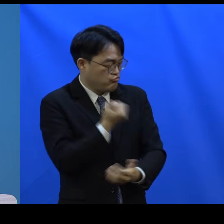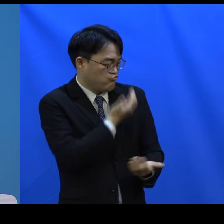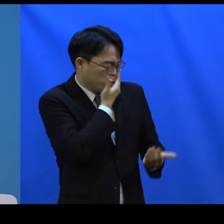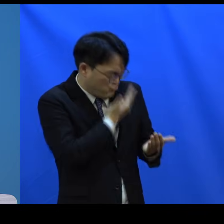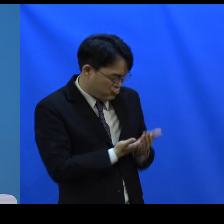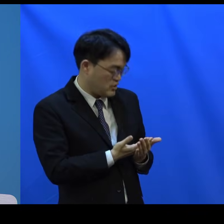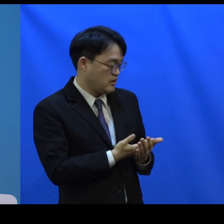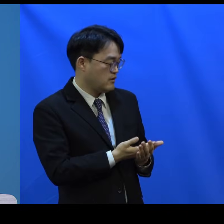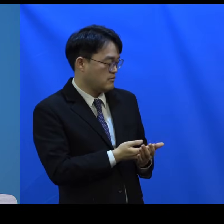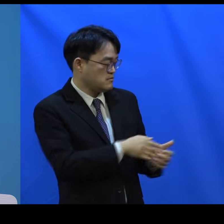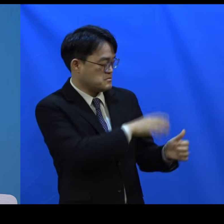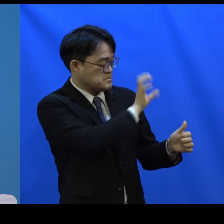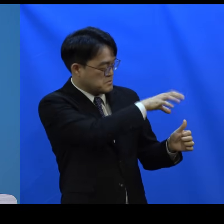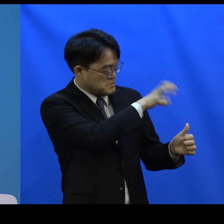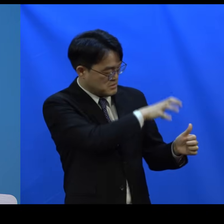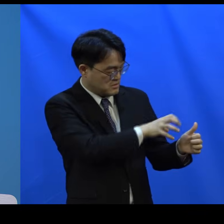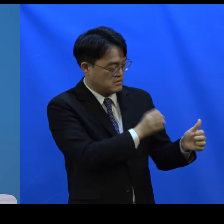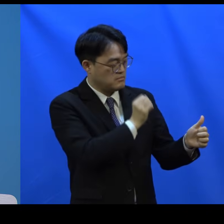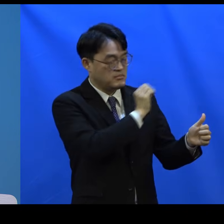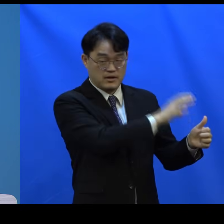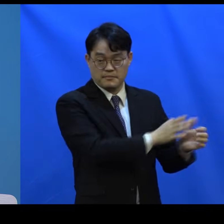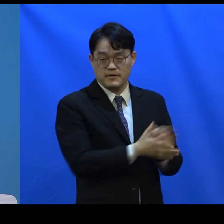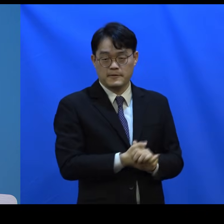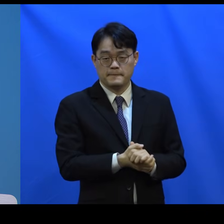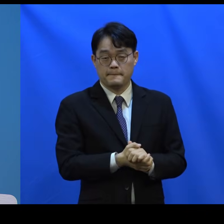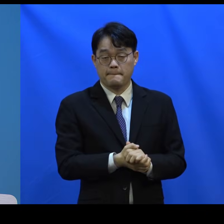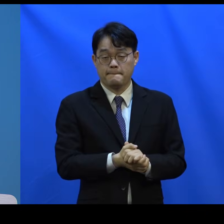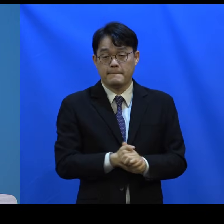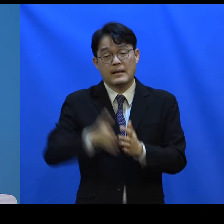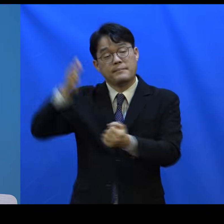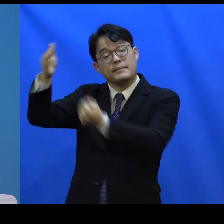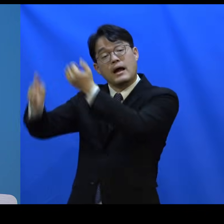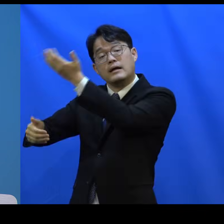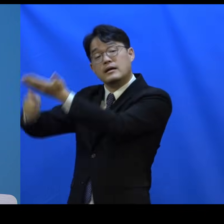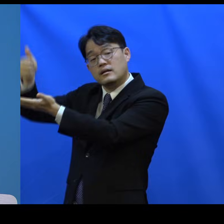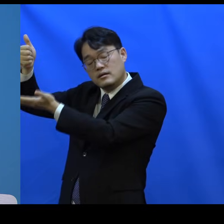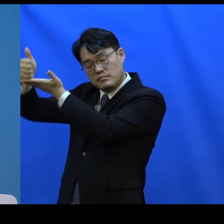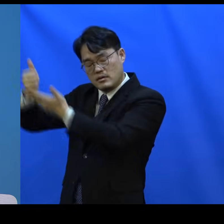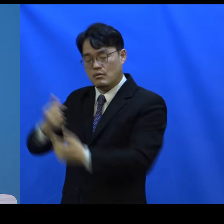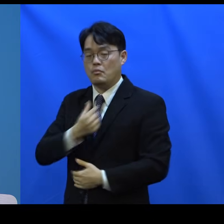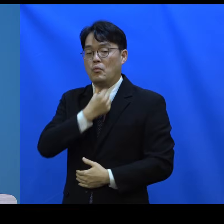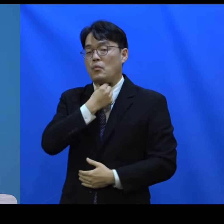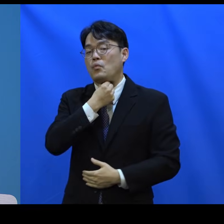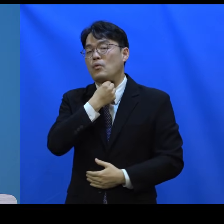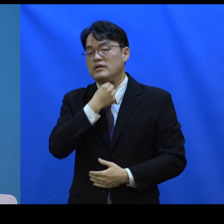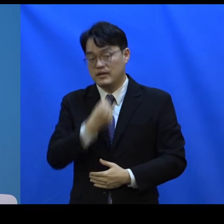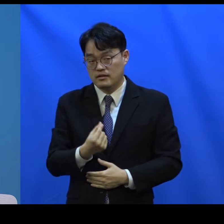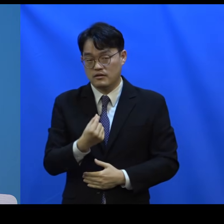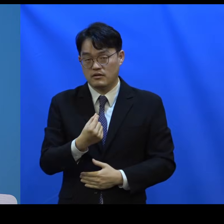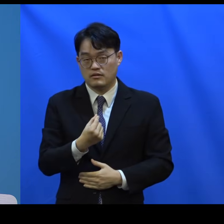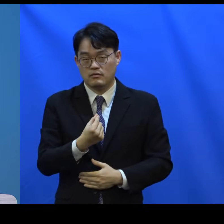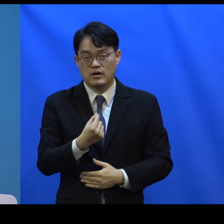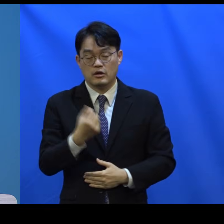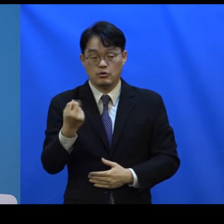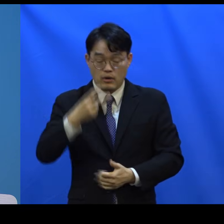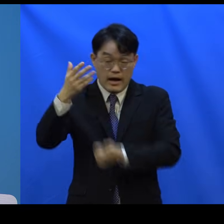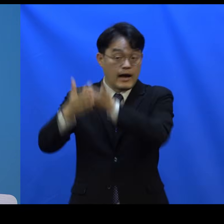요구하시느냐? 그러니까 하나님이 요구하시는 것과 하나님의 성품은 연결되어 있어, 분리되어 있지